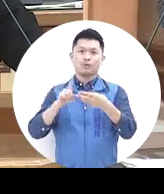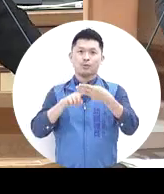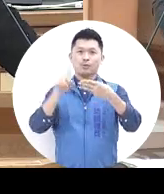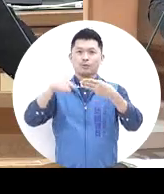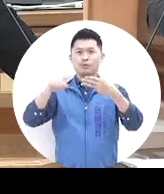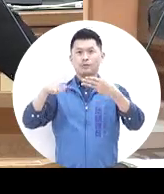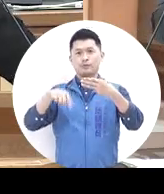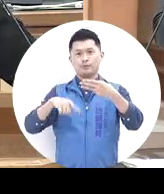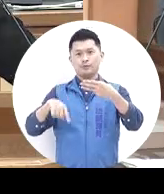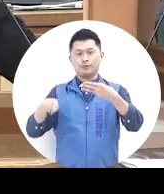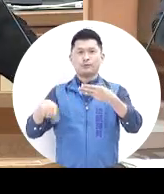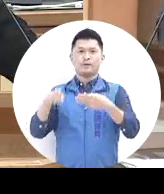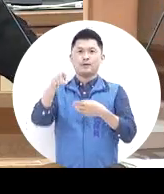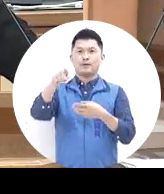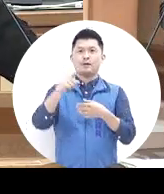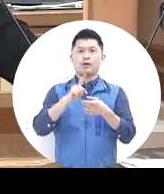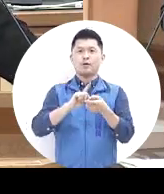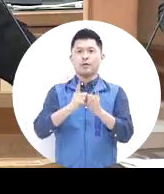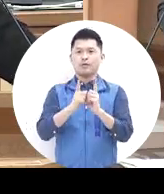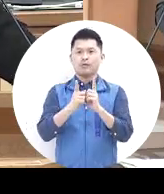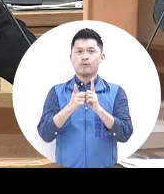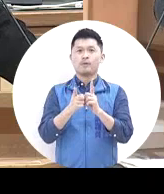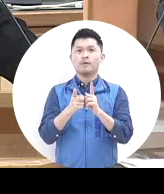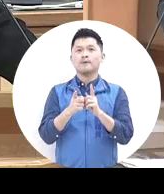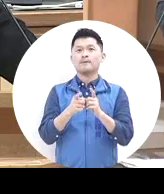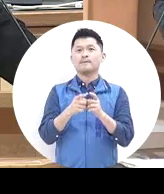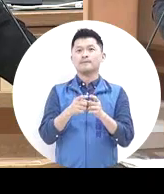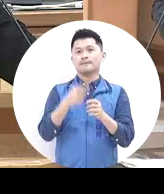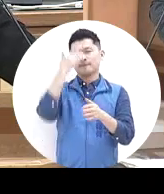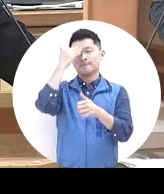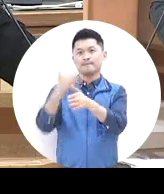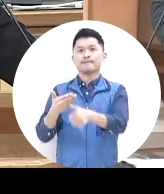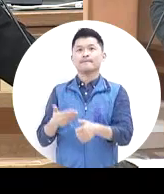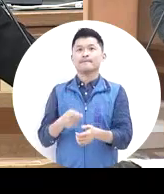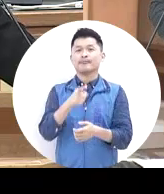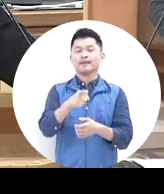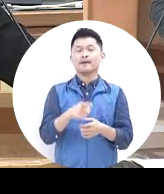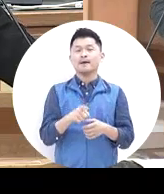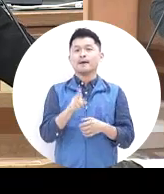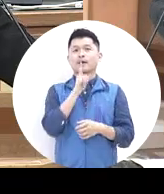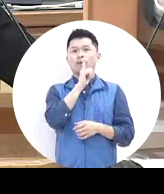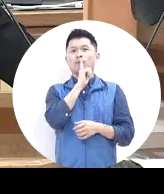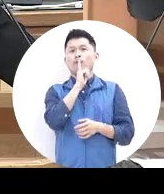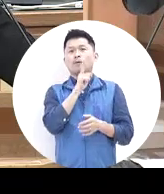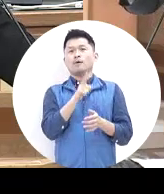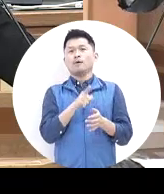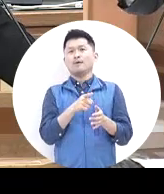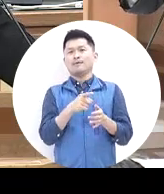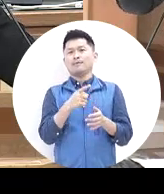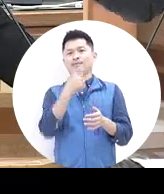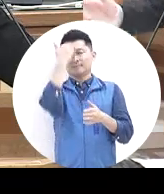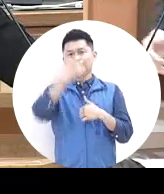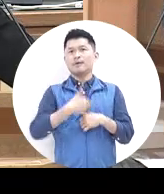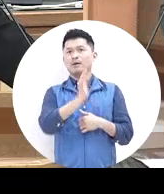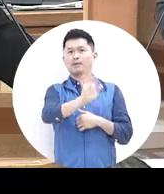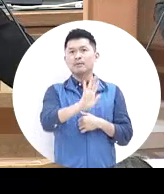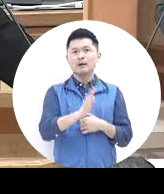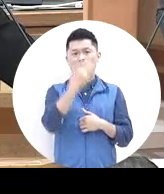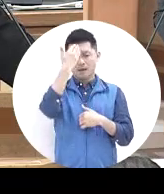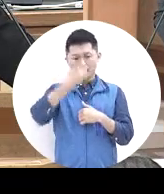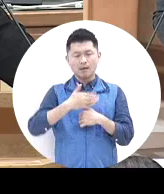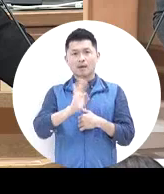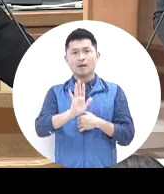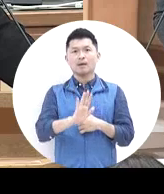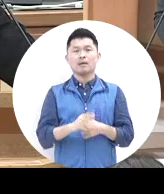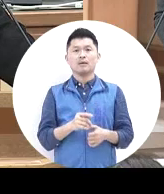嘛。所以你那时候四两拨千斤，你就认为说大家不要再给我造成。你这个新北市长困扰市